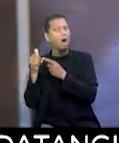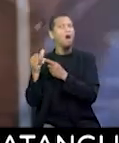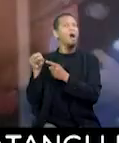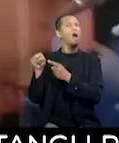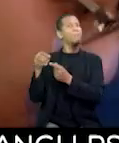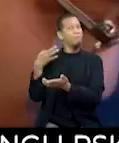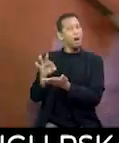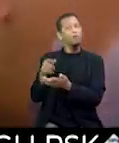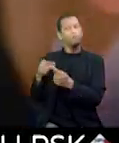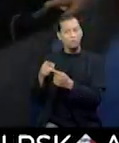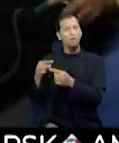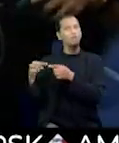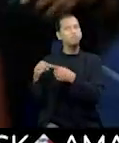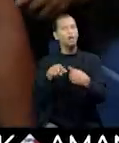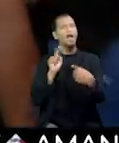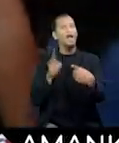lanjut.